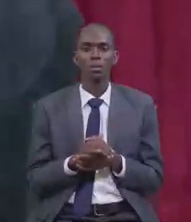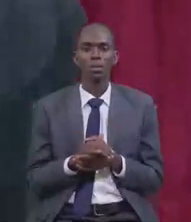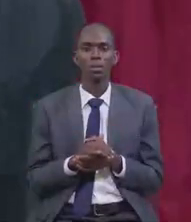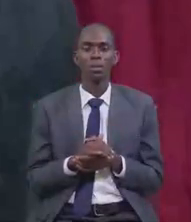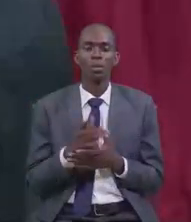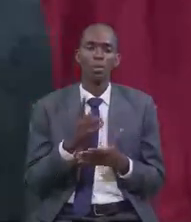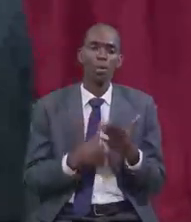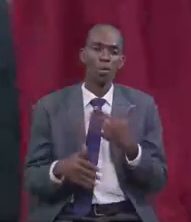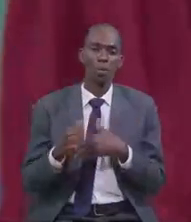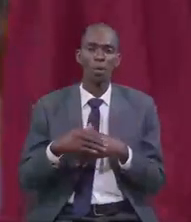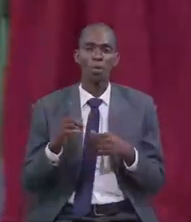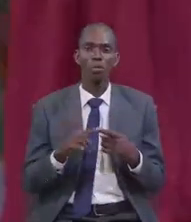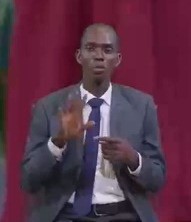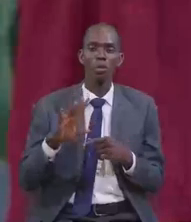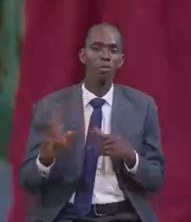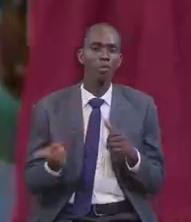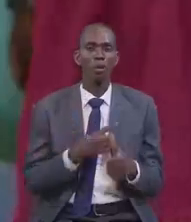Revenez à votre premier amour.